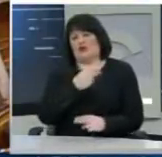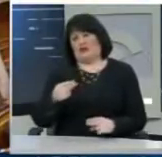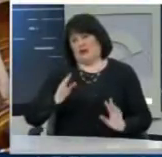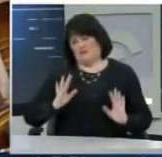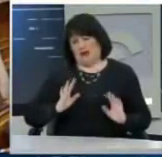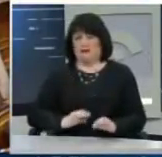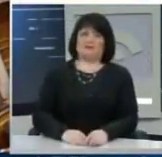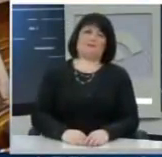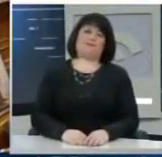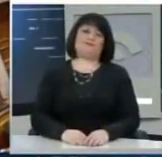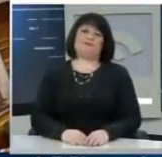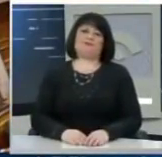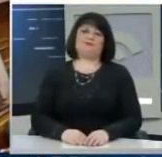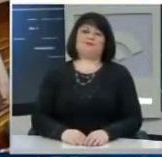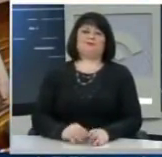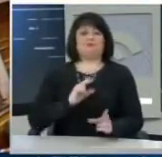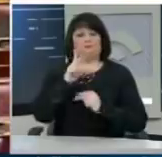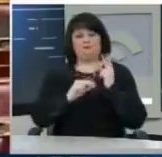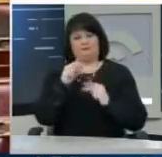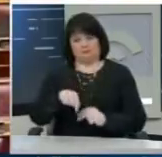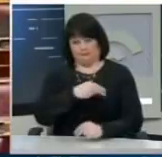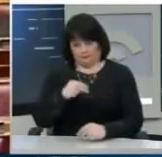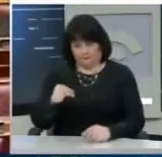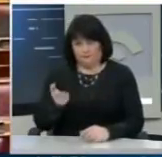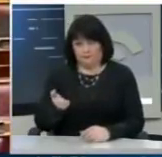Στην αρακτήρια συζήτηση για το θέμα αυτό,